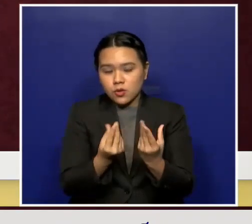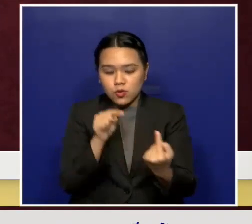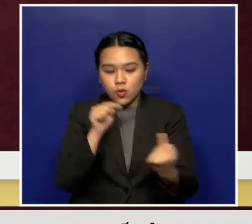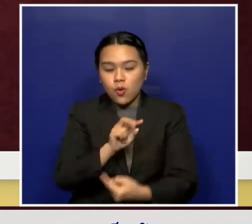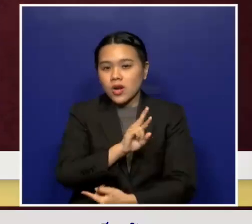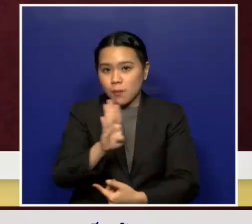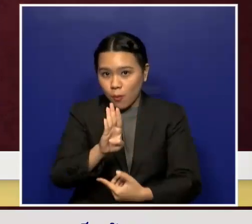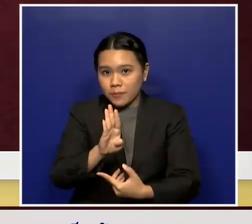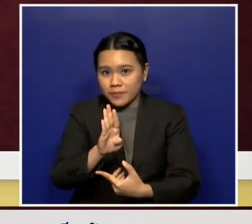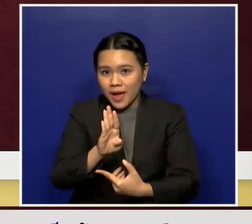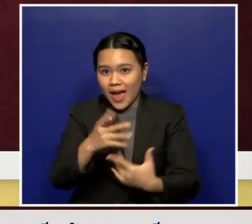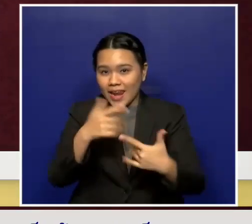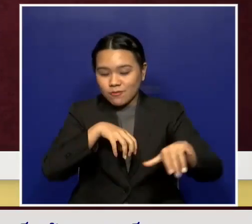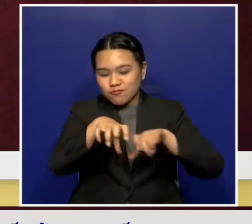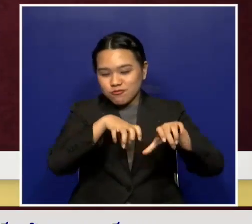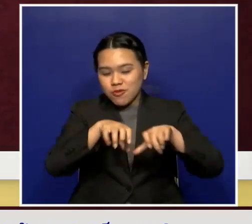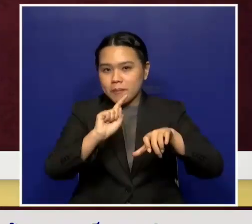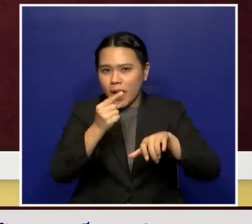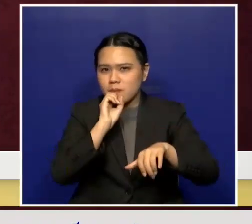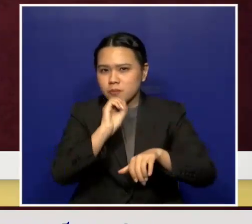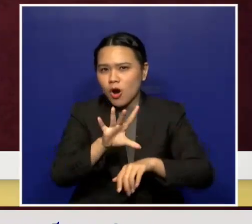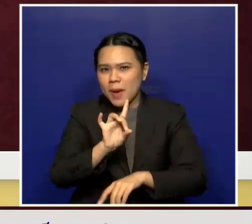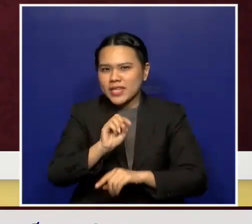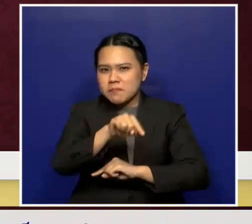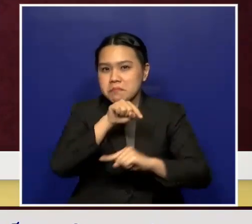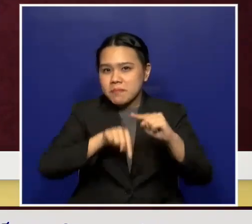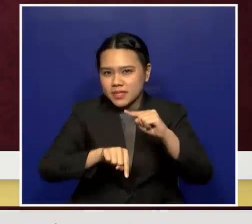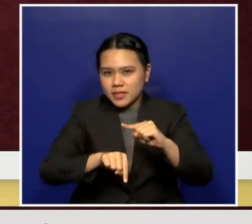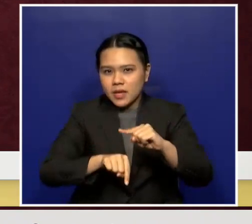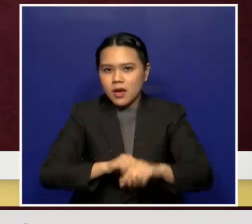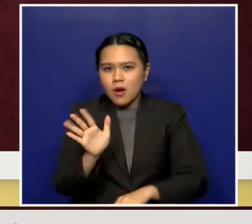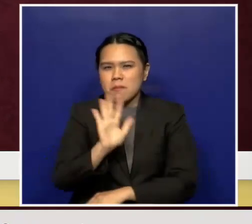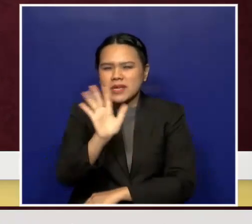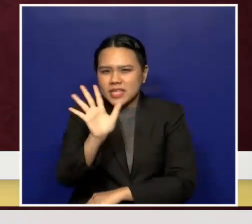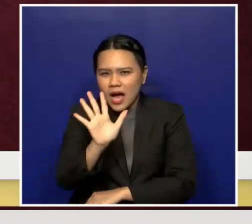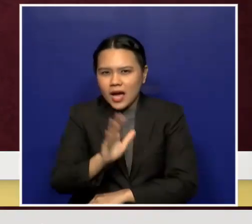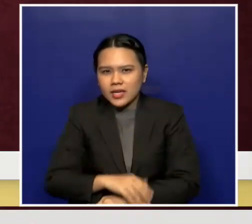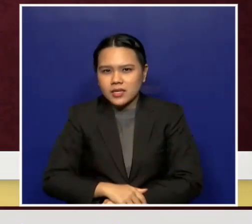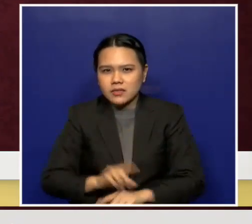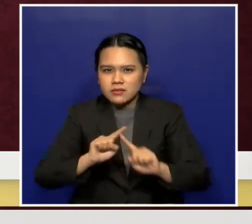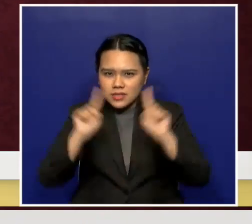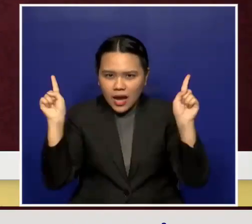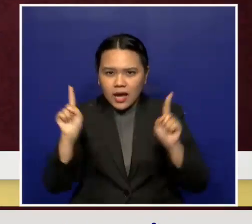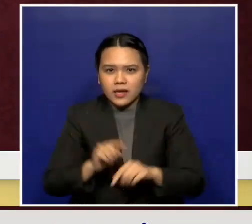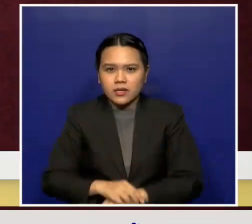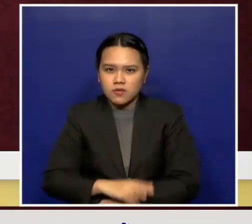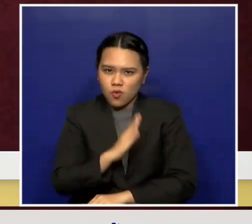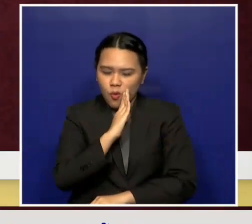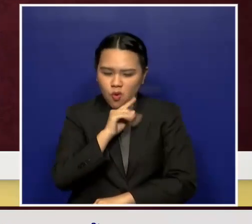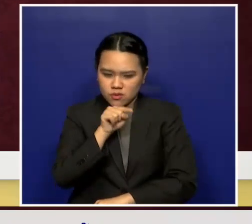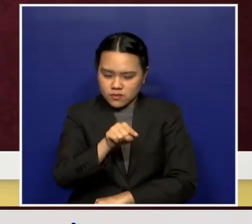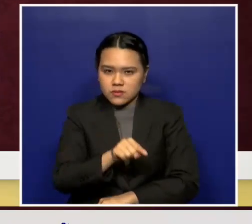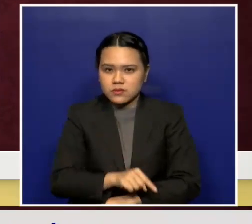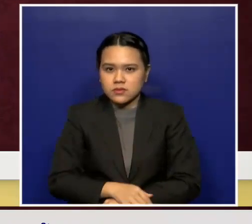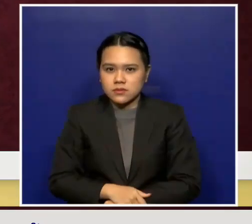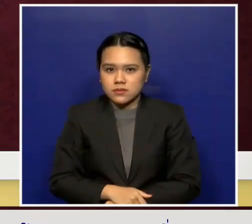และมีการตกแต่งตัวเลขบอก80กว่าเปอร์เซ็นต์โถเอ้ยมันบ่แม่นมันบ่ใช่มันจุพี่น้องครับ